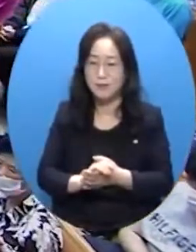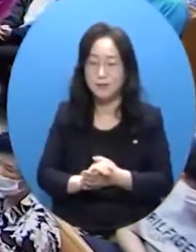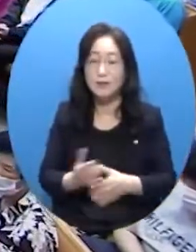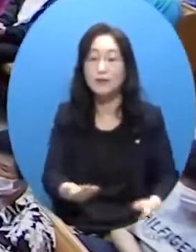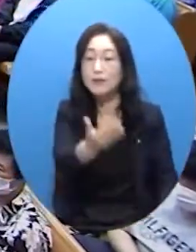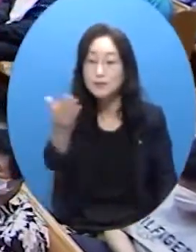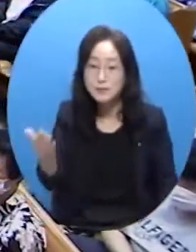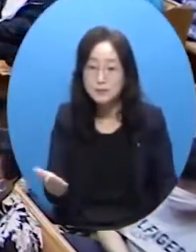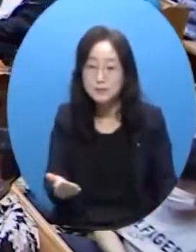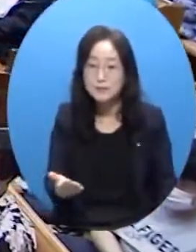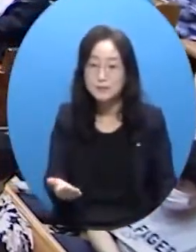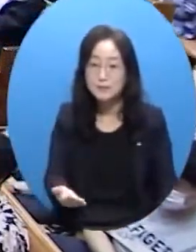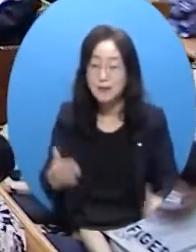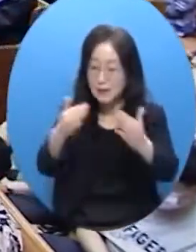풍성한 사랑이요,